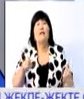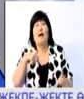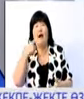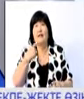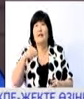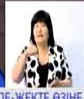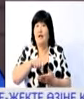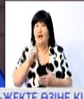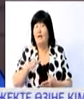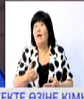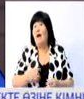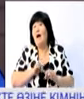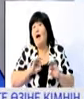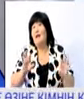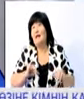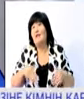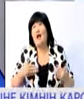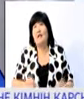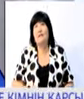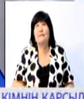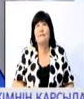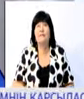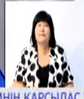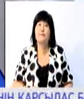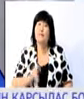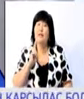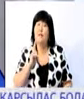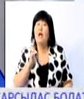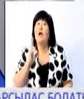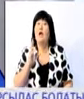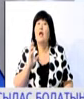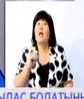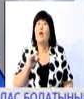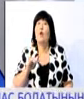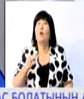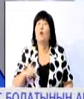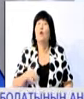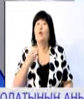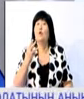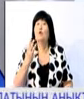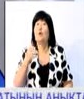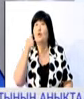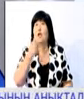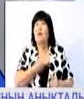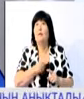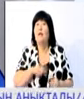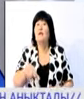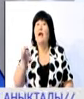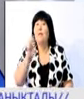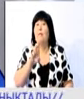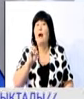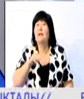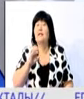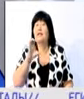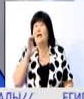буын өкілі Ағынан Жарлы. Қырымбек Елеуұлы келгеннен кейін 3-4 жылда біздің сол облыс Батыс